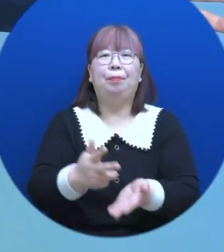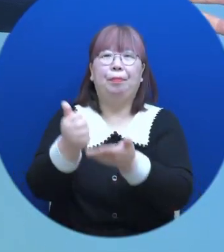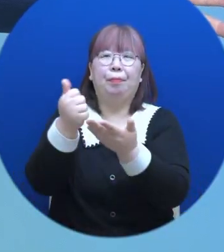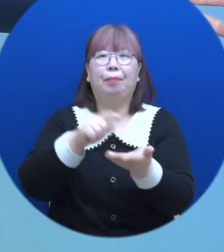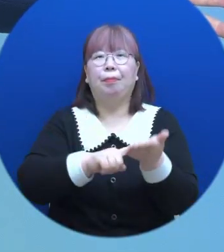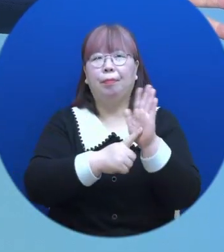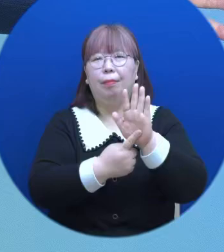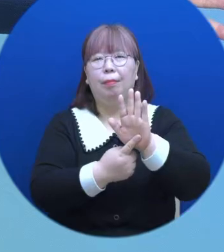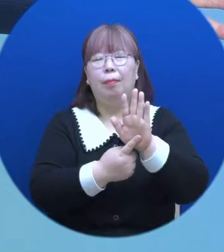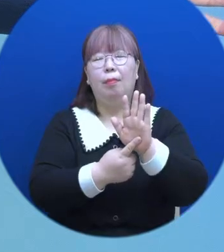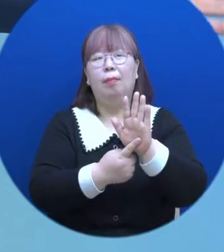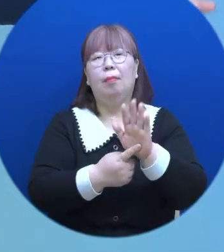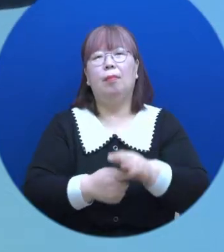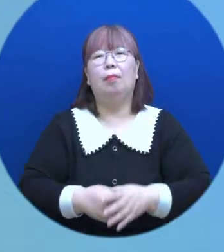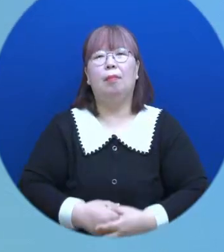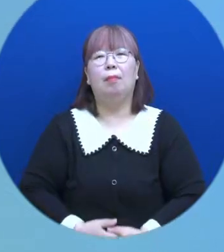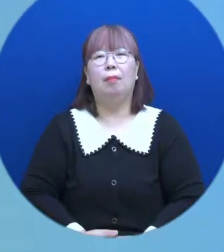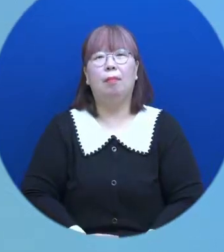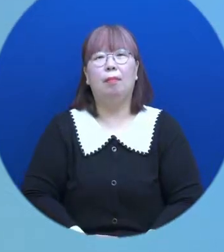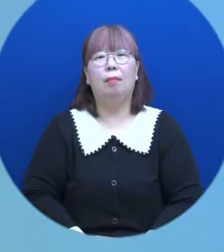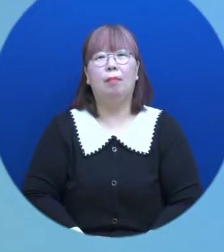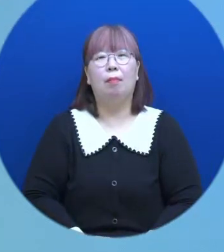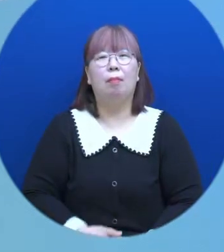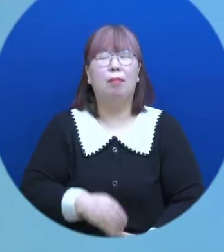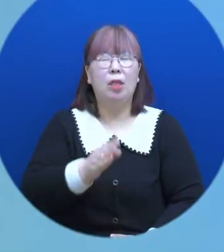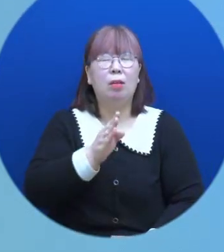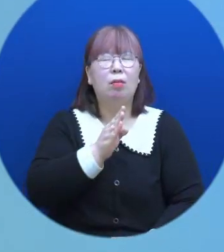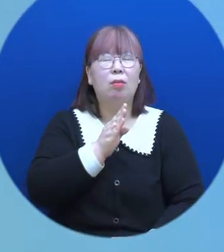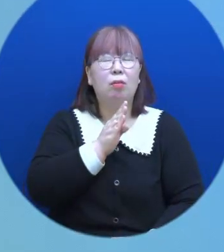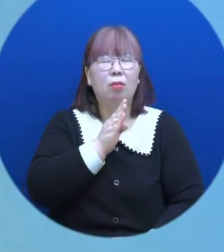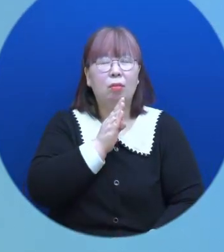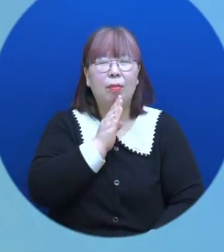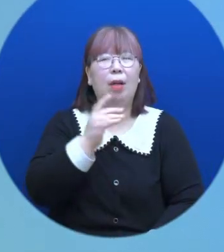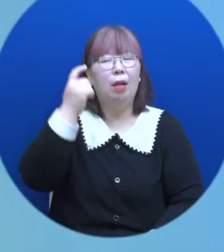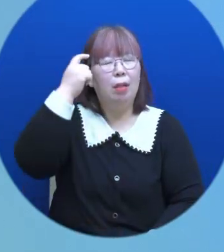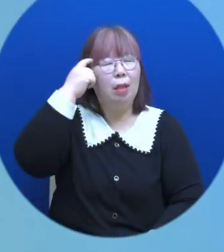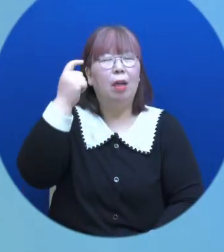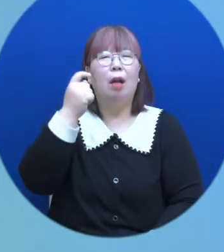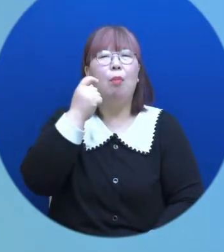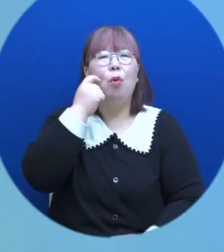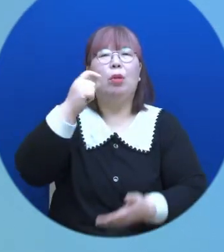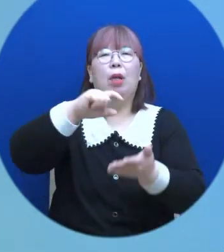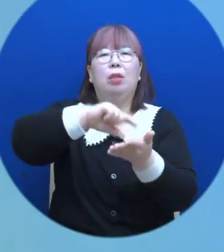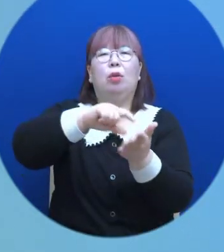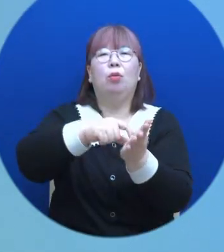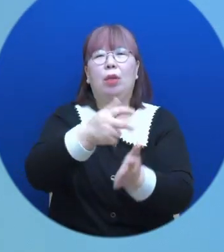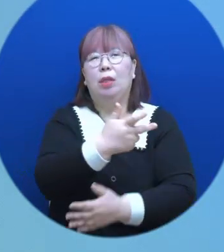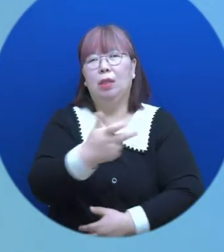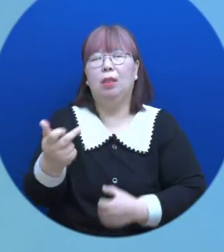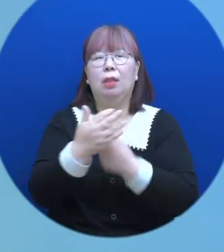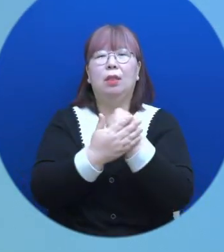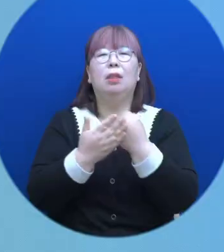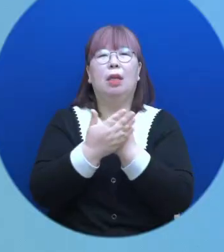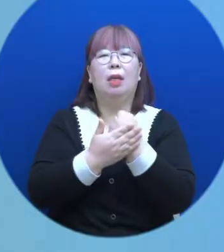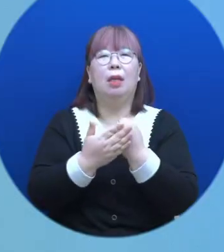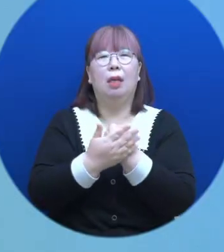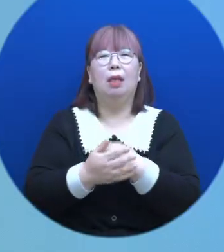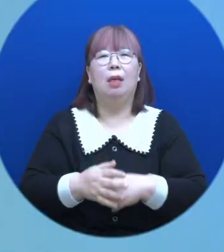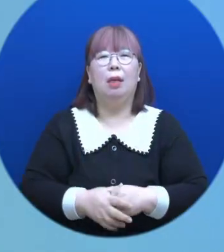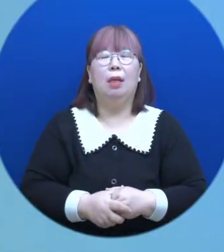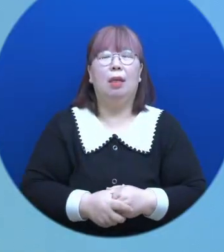거죠. 이것은 상상할 수 없는 은혜인 거죠. 그들에게 찾아간 거죠.